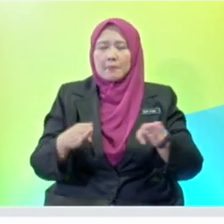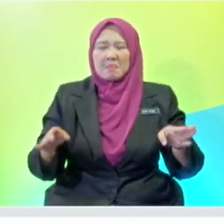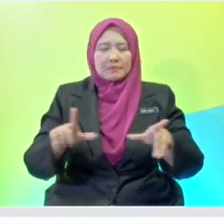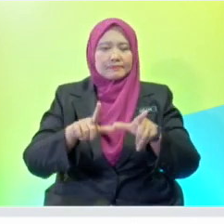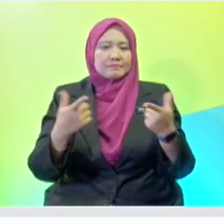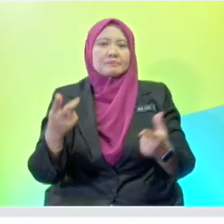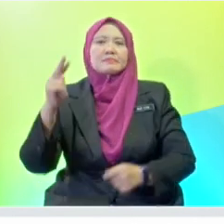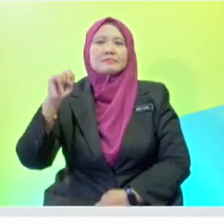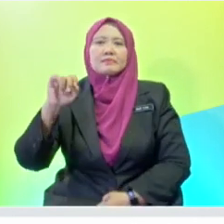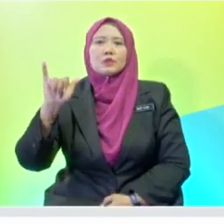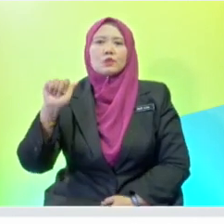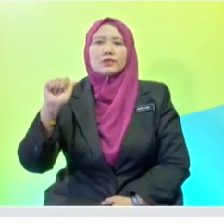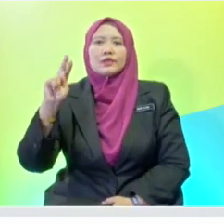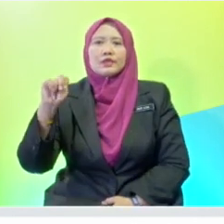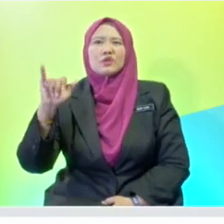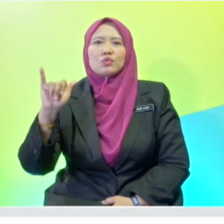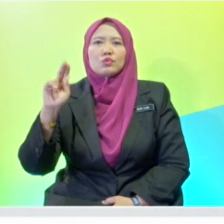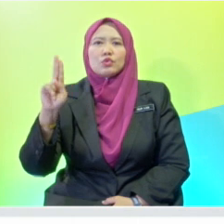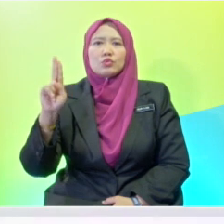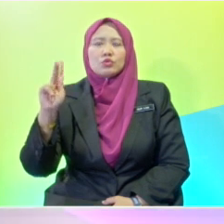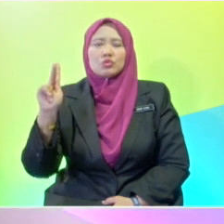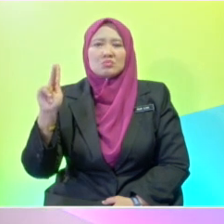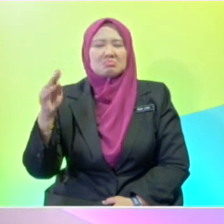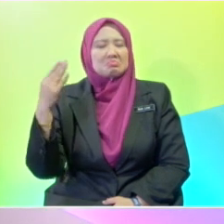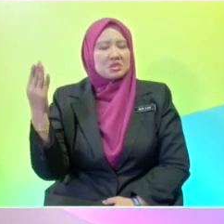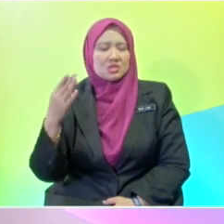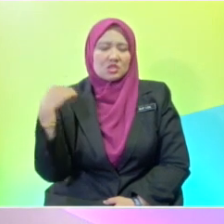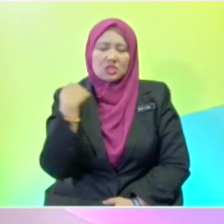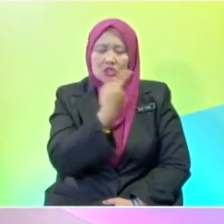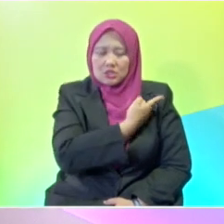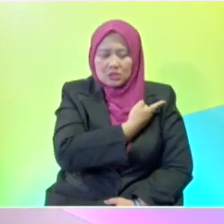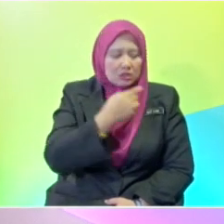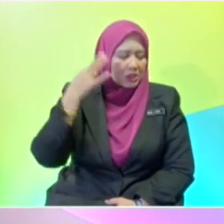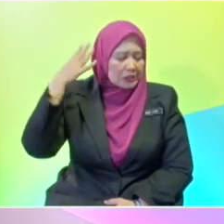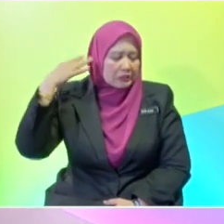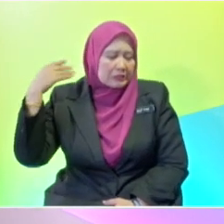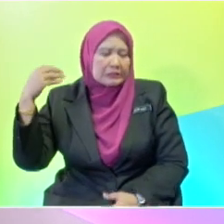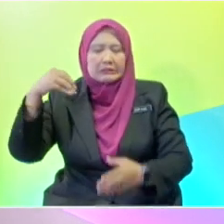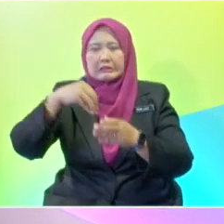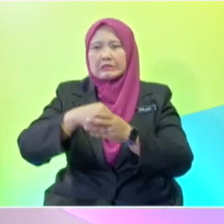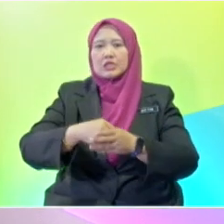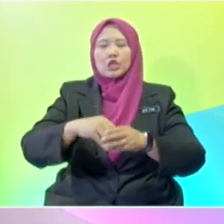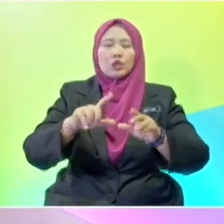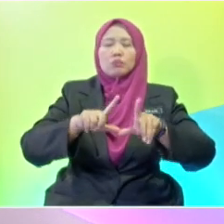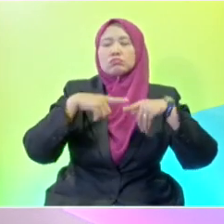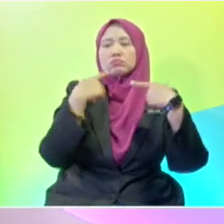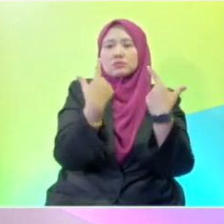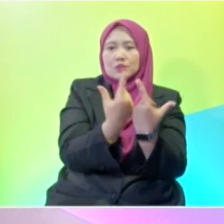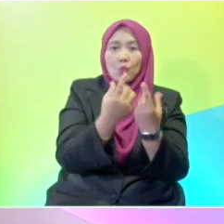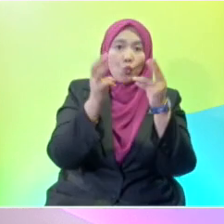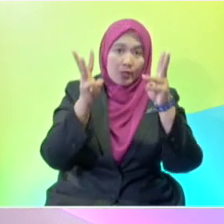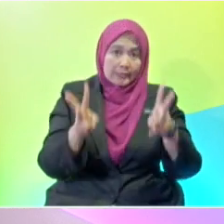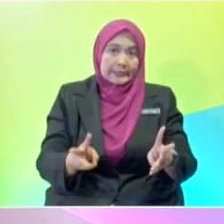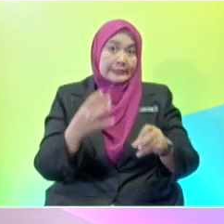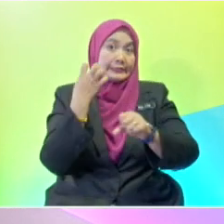ini adalah merupakan sistem yang biasa kita dengar berlaku dalam kalangan warga emas ya jadi saya bawakan